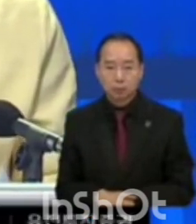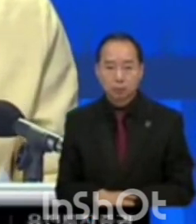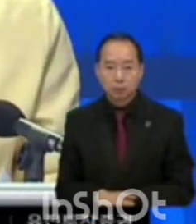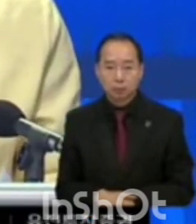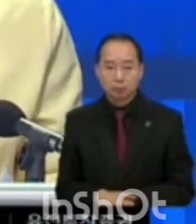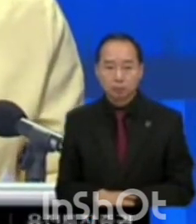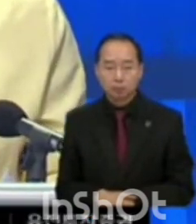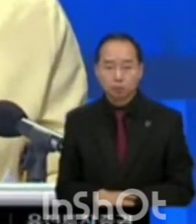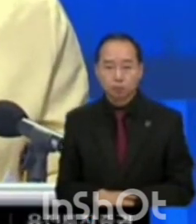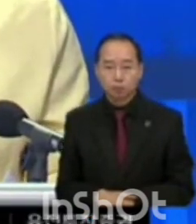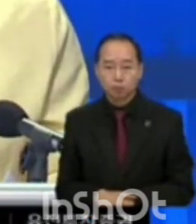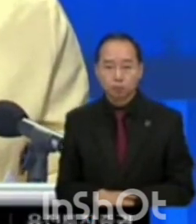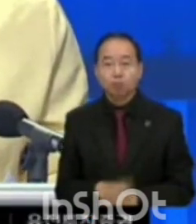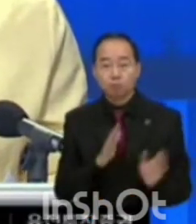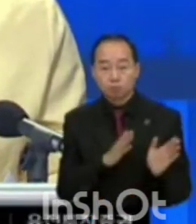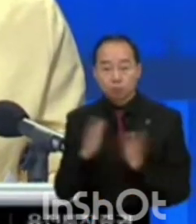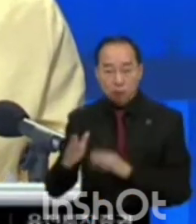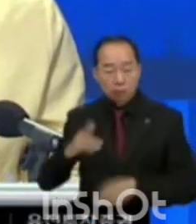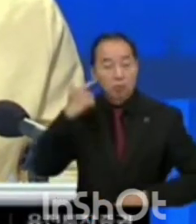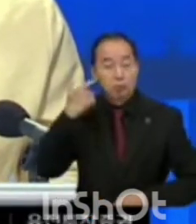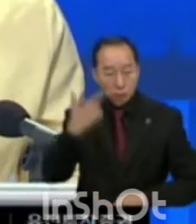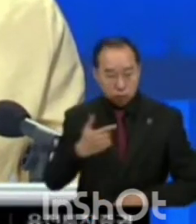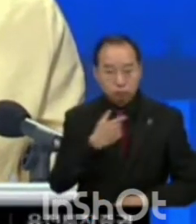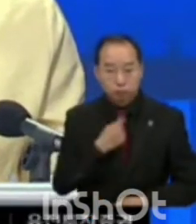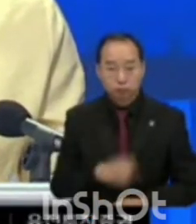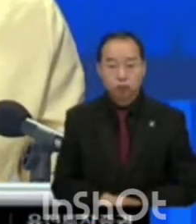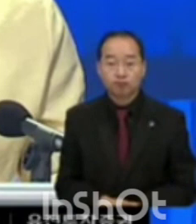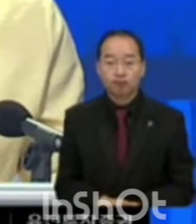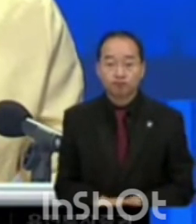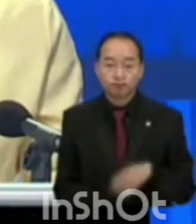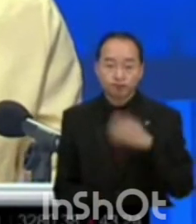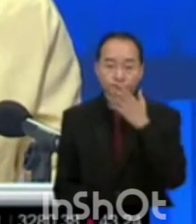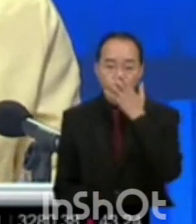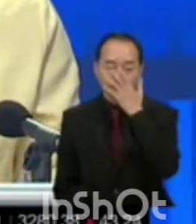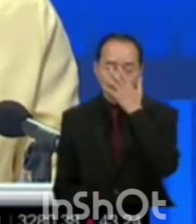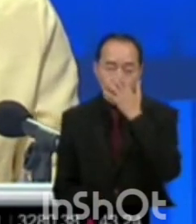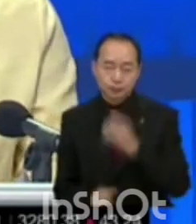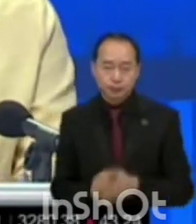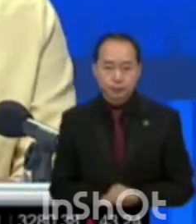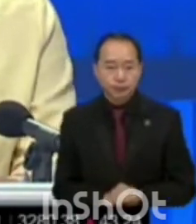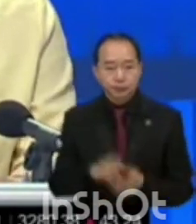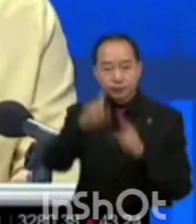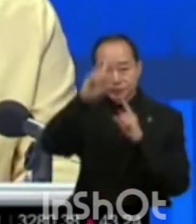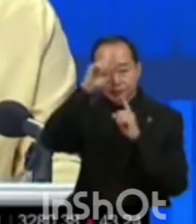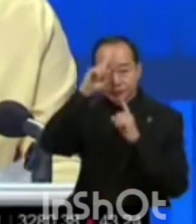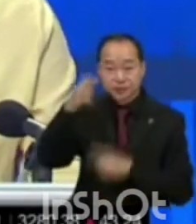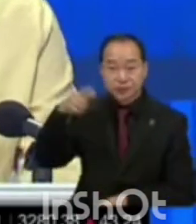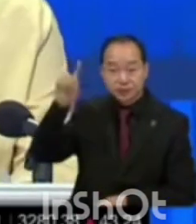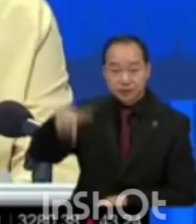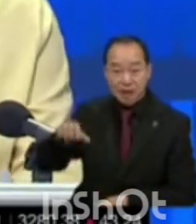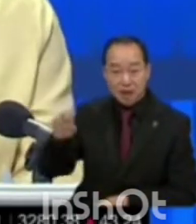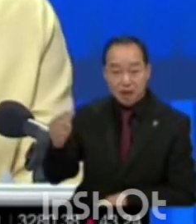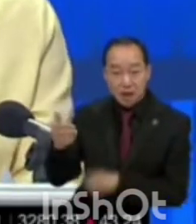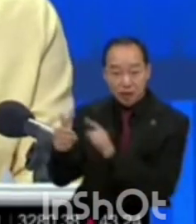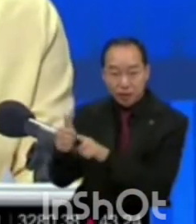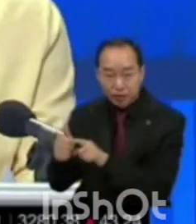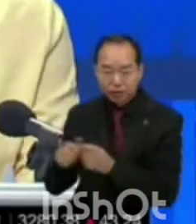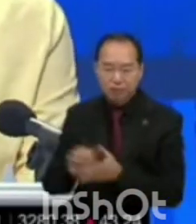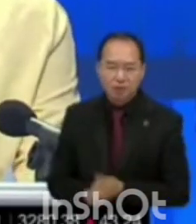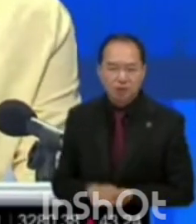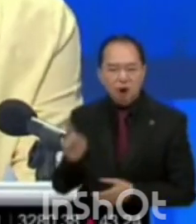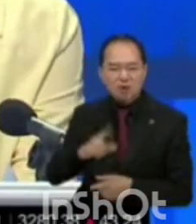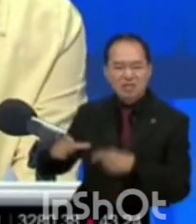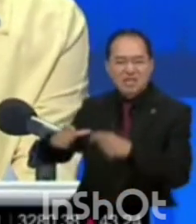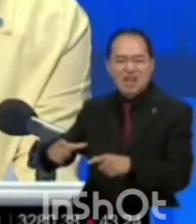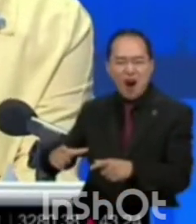합니다. 또 다음 질문 드리겠습니다. 이낙연 후보께서는 이 지역주의에